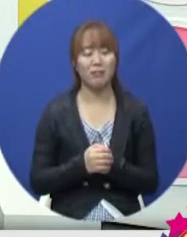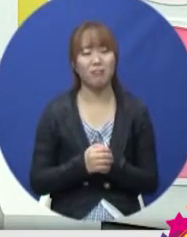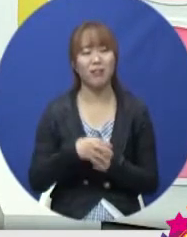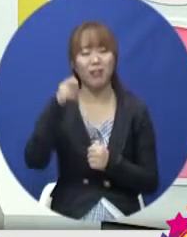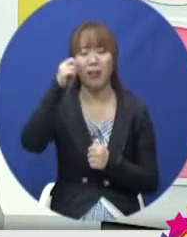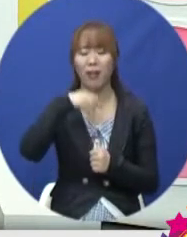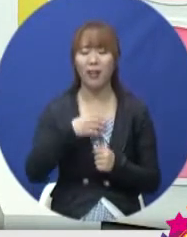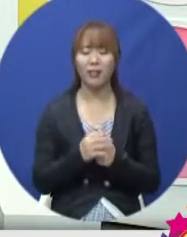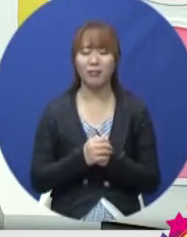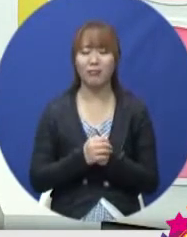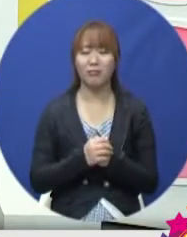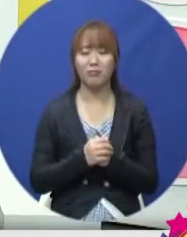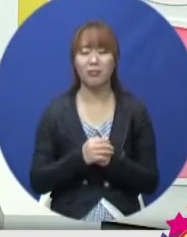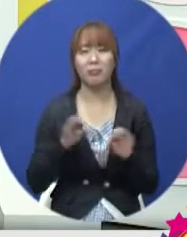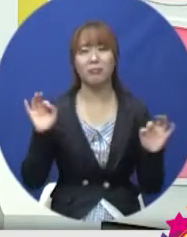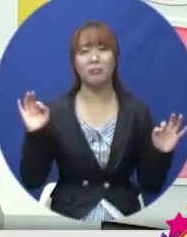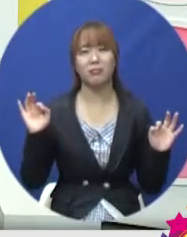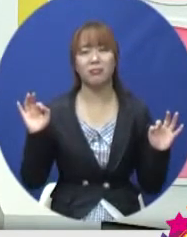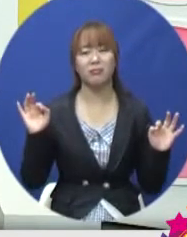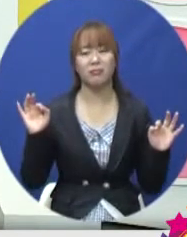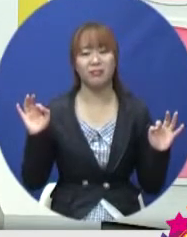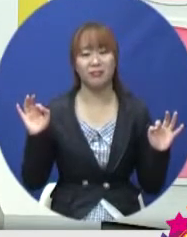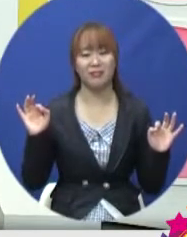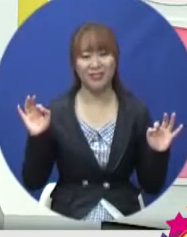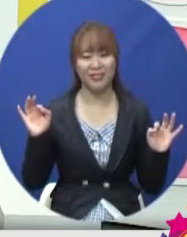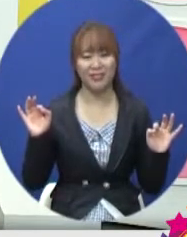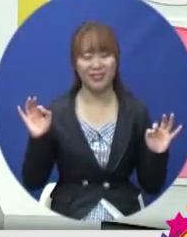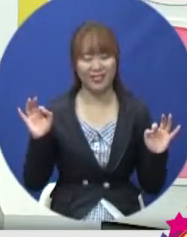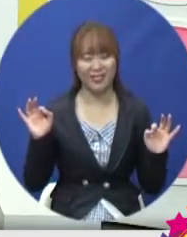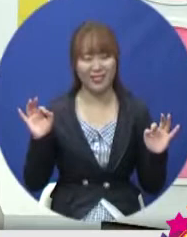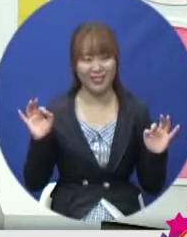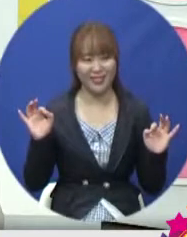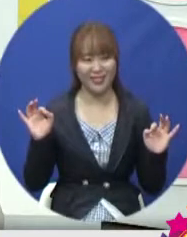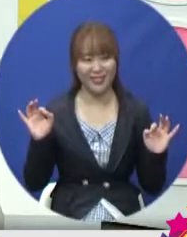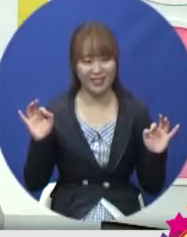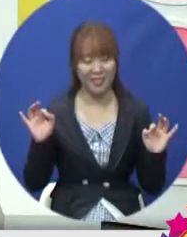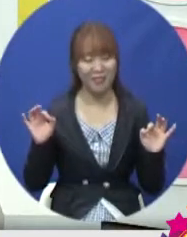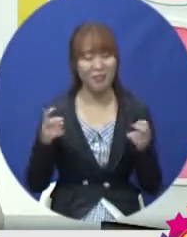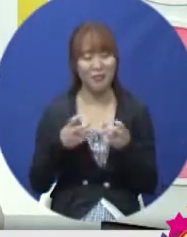그냥 움직이지 않고 가만히 있으면 돼요. 가만히 있어. 네.